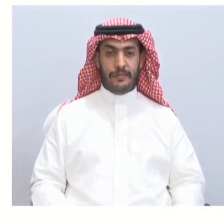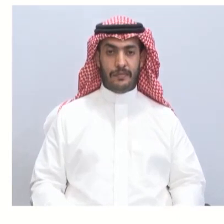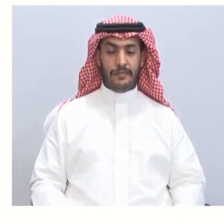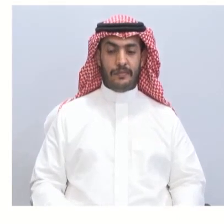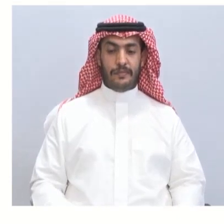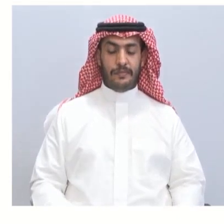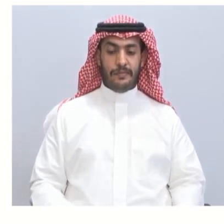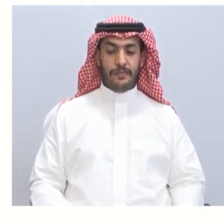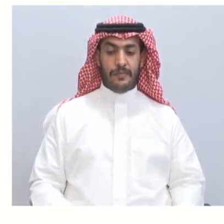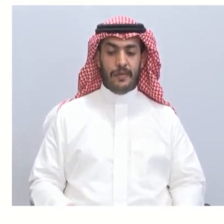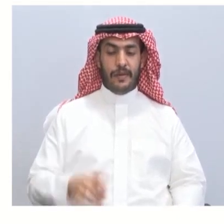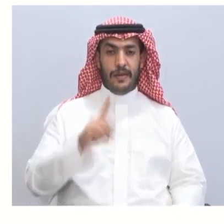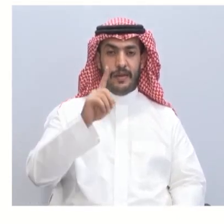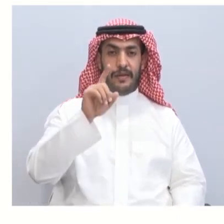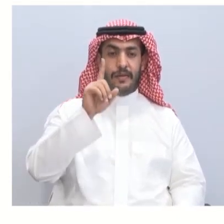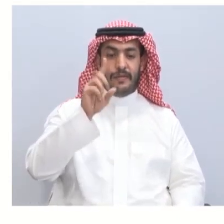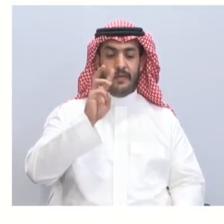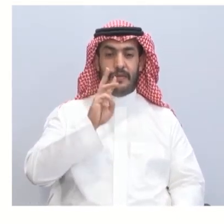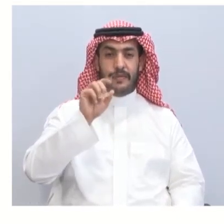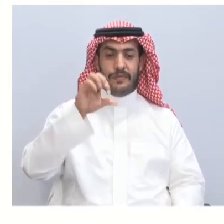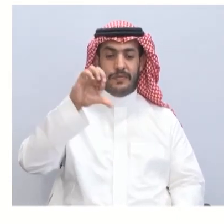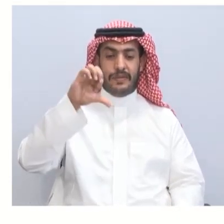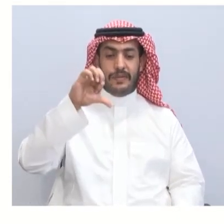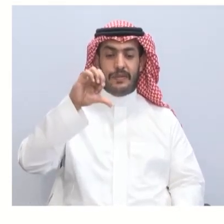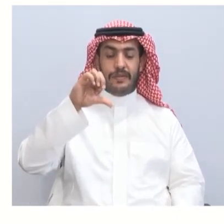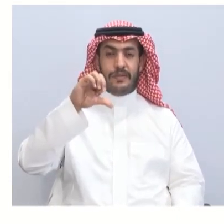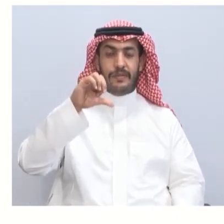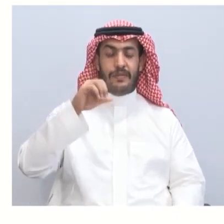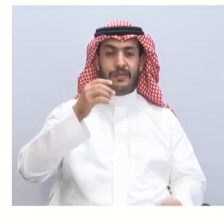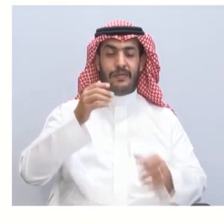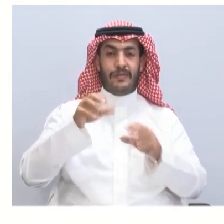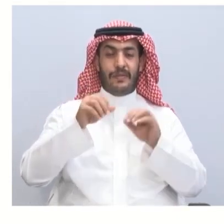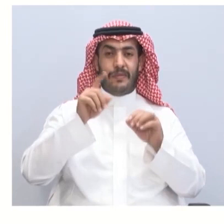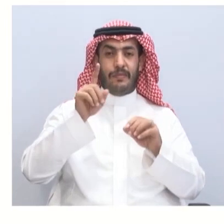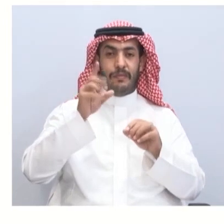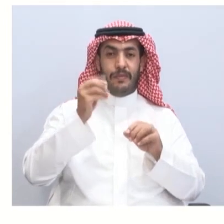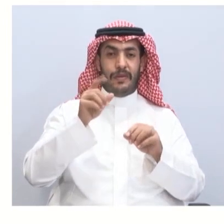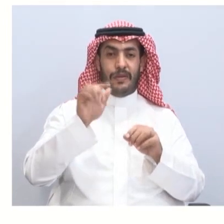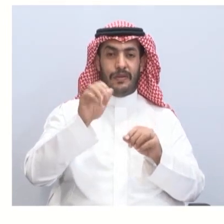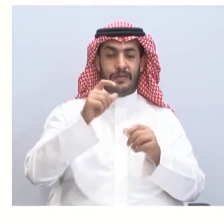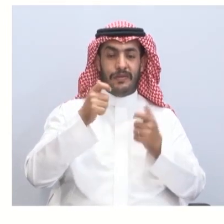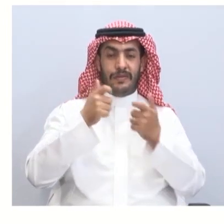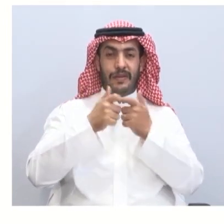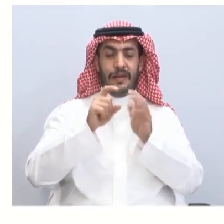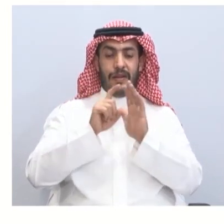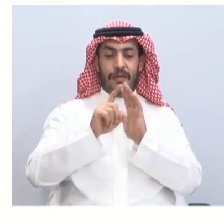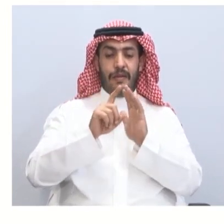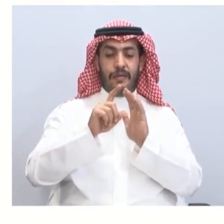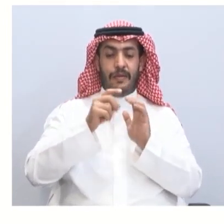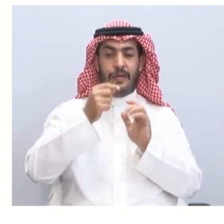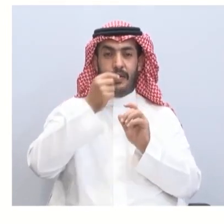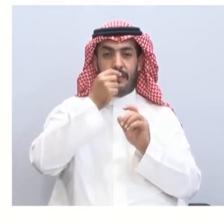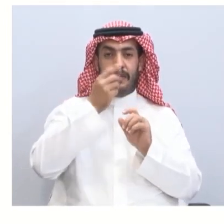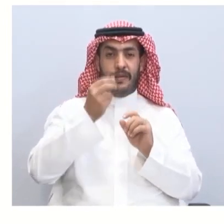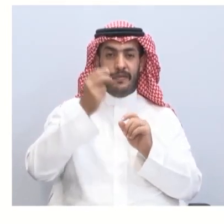في عام 1309 ابنائي وبنات الطلاب توجه بالرشيد لقتال الامام عبد